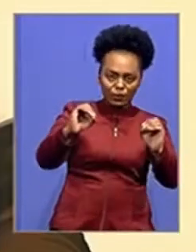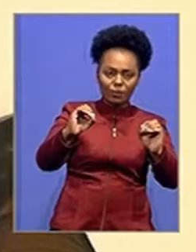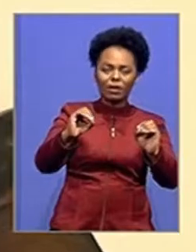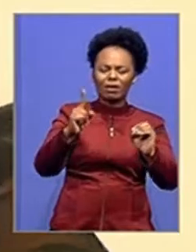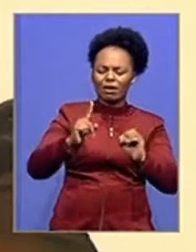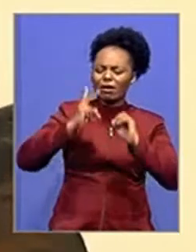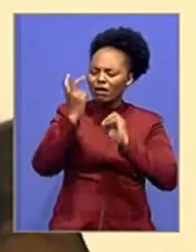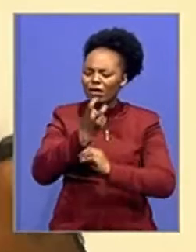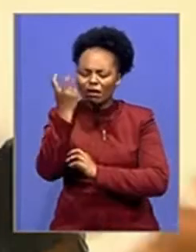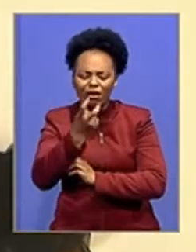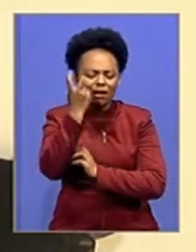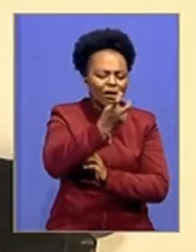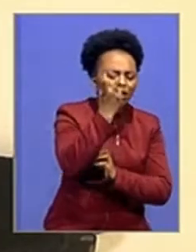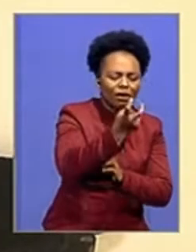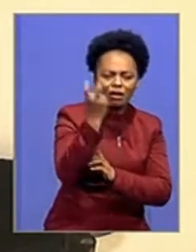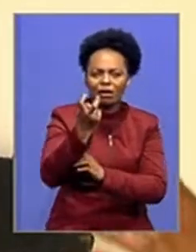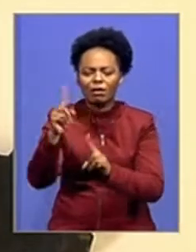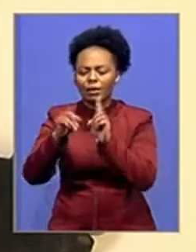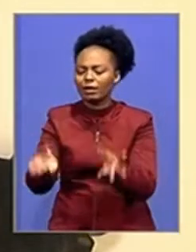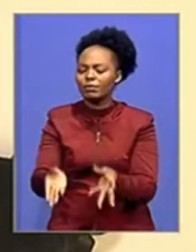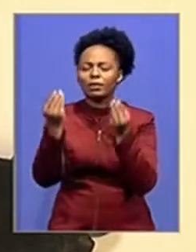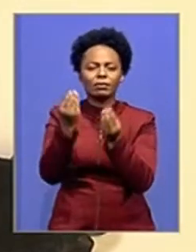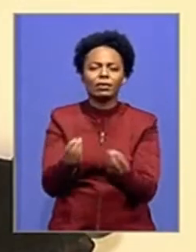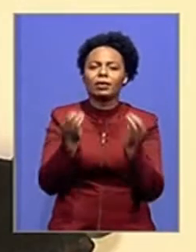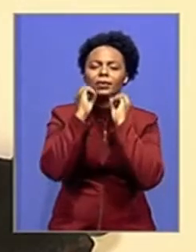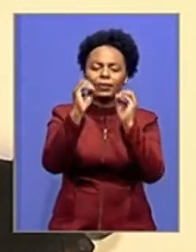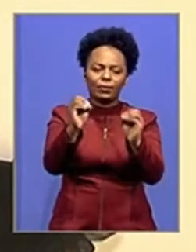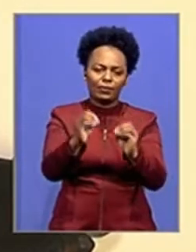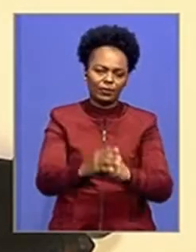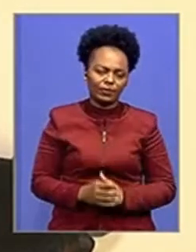ile ba phuruphutsha felo gohle e fela a senka ba hwetša motho.